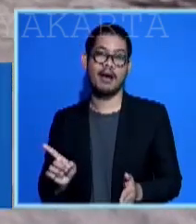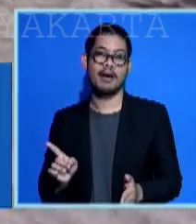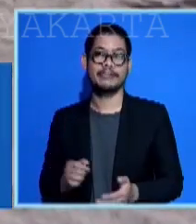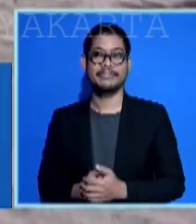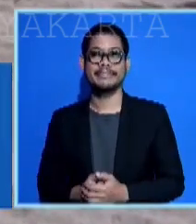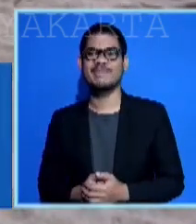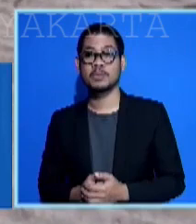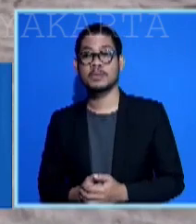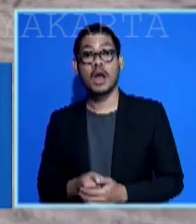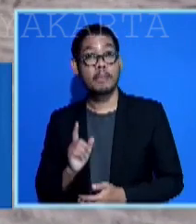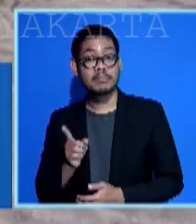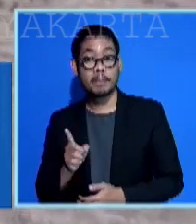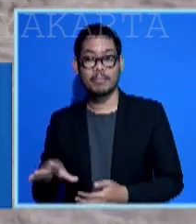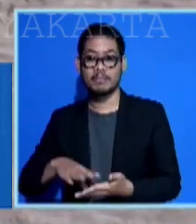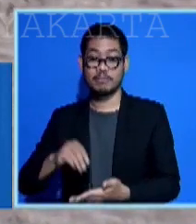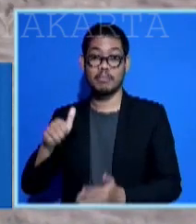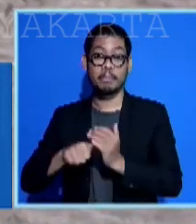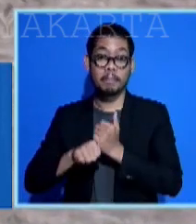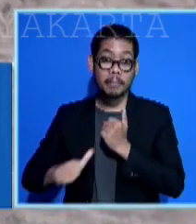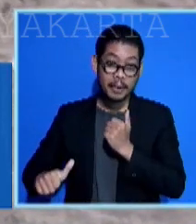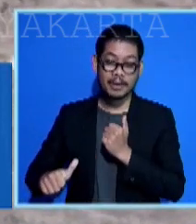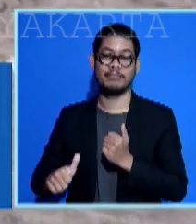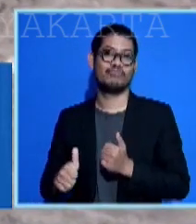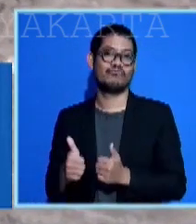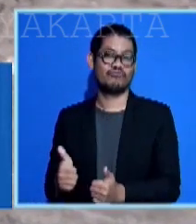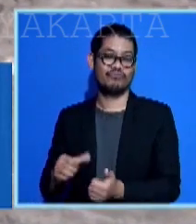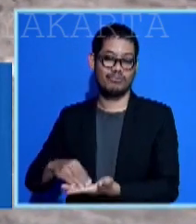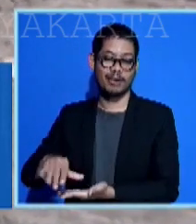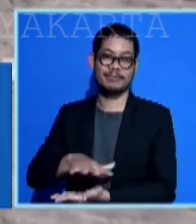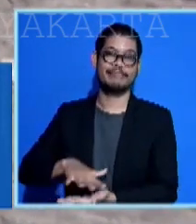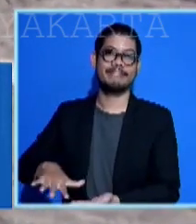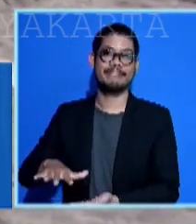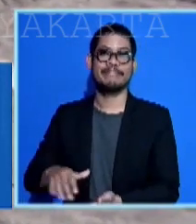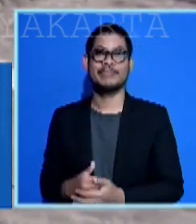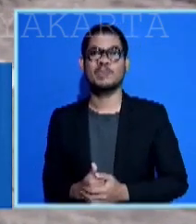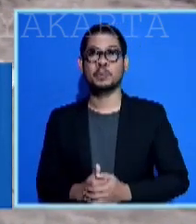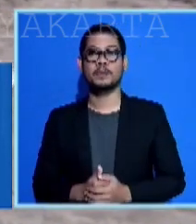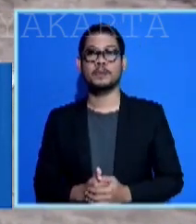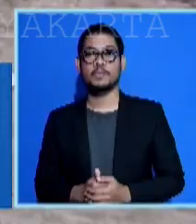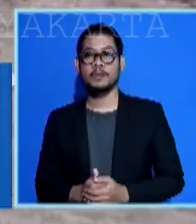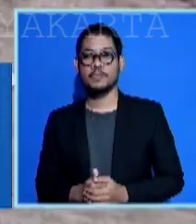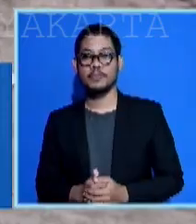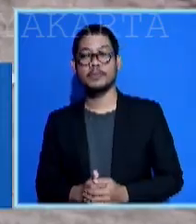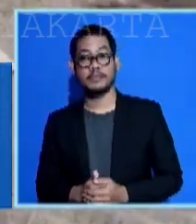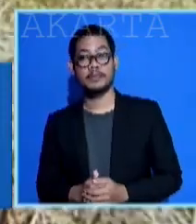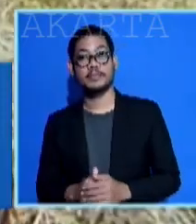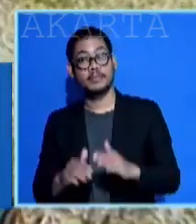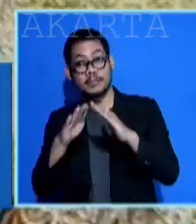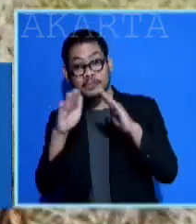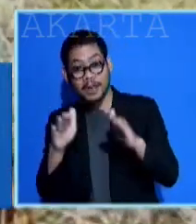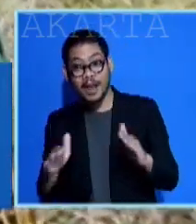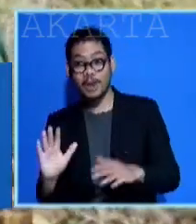jalaranakabuk kandang Min media aman tanten barer taneman